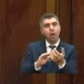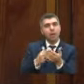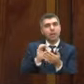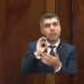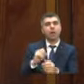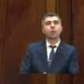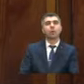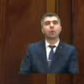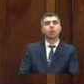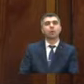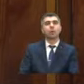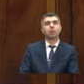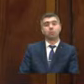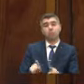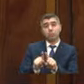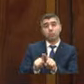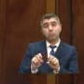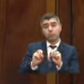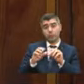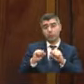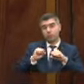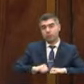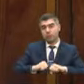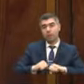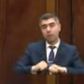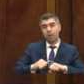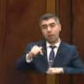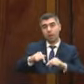وراهي بدأت في التفعيل، ودرنا ميثاق